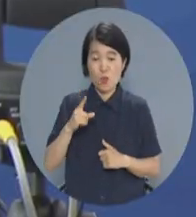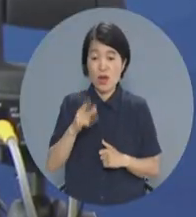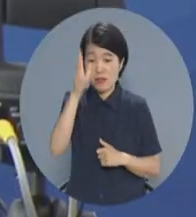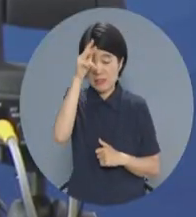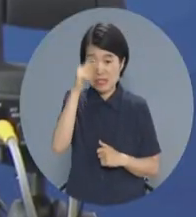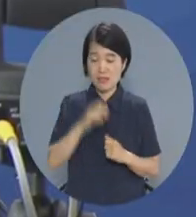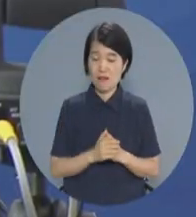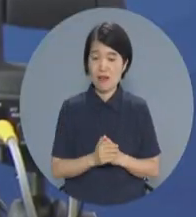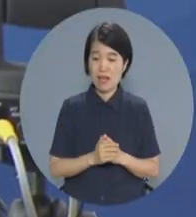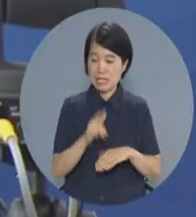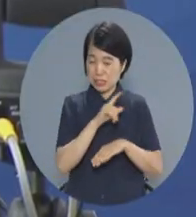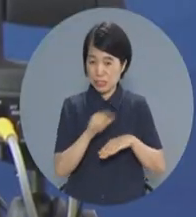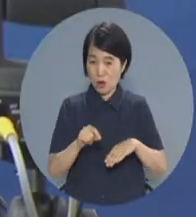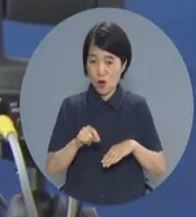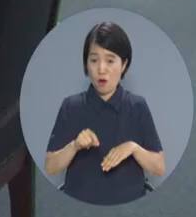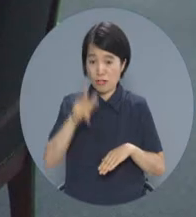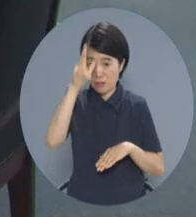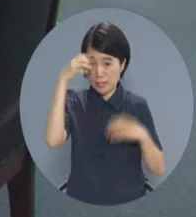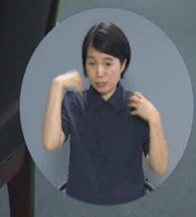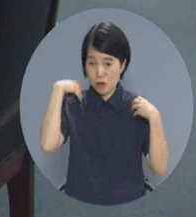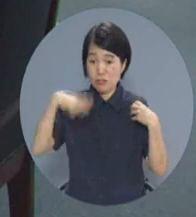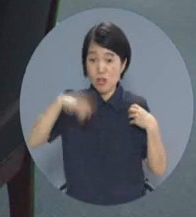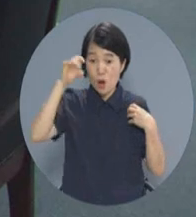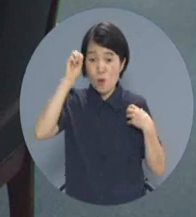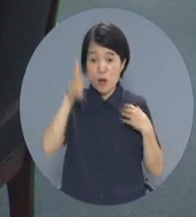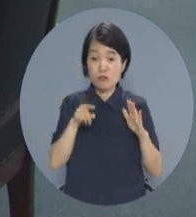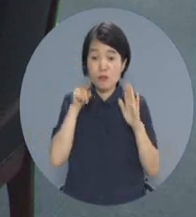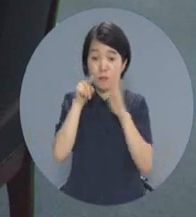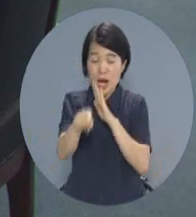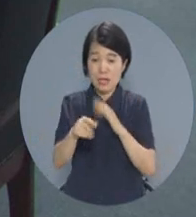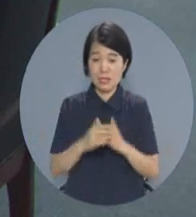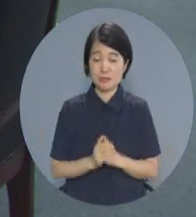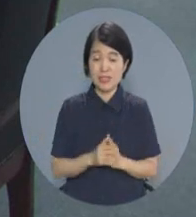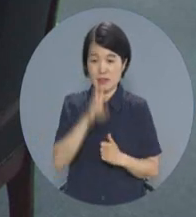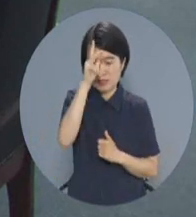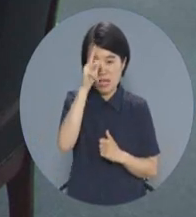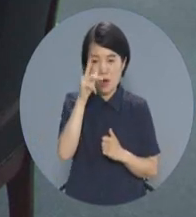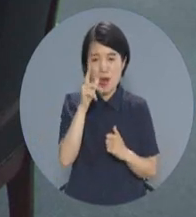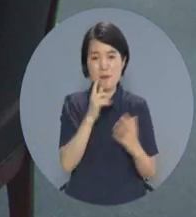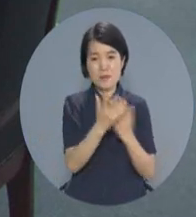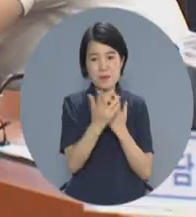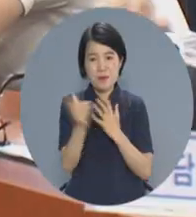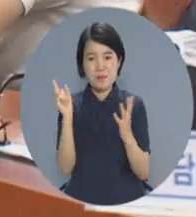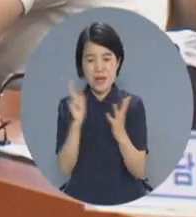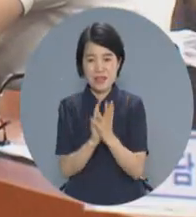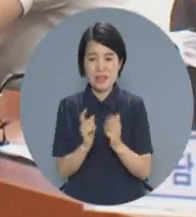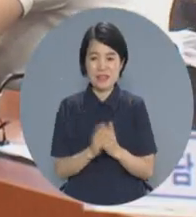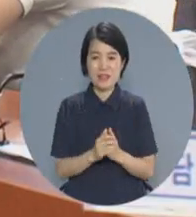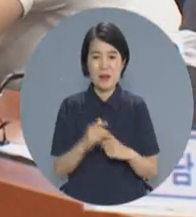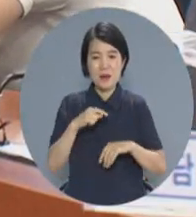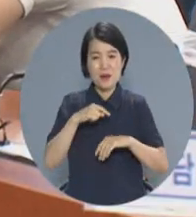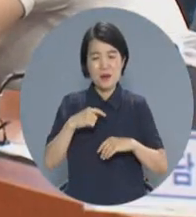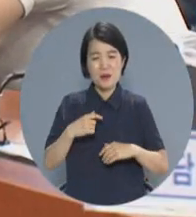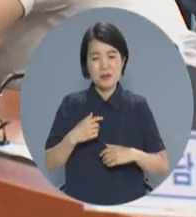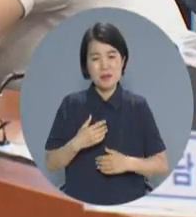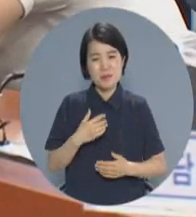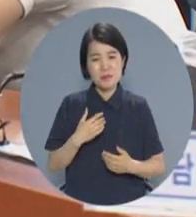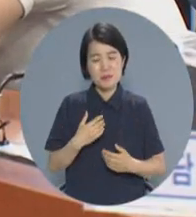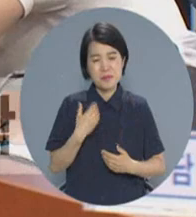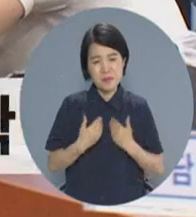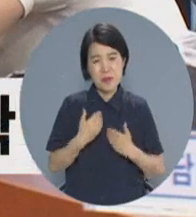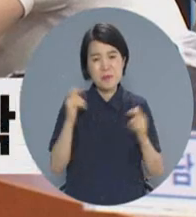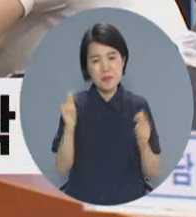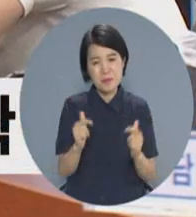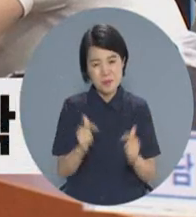이어 지역경찰청으로는 첫 방문입니다. 이 장관은 경찰관들을 만나 우선 진화에 나섰습니다.